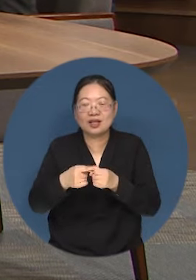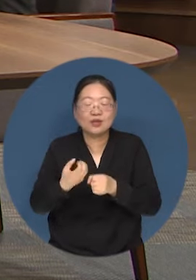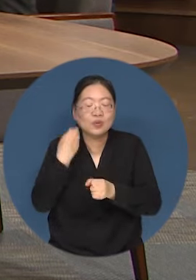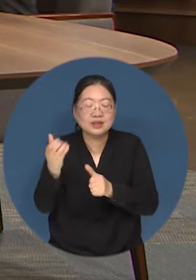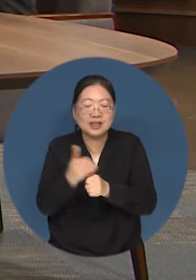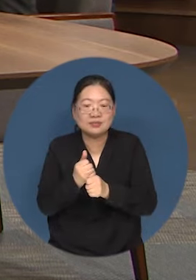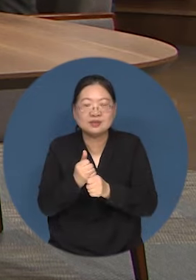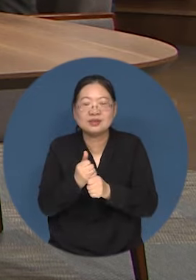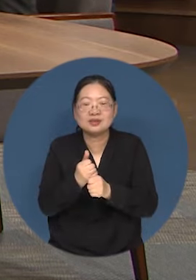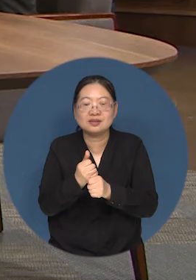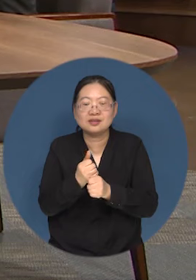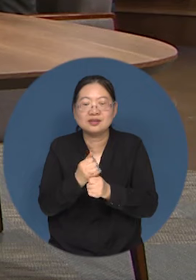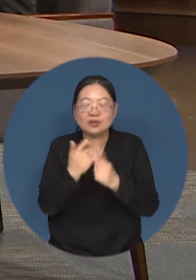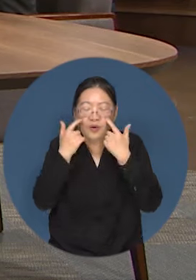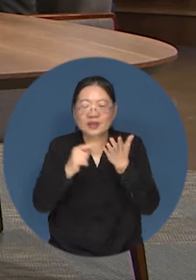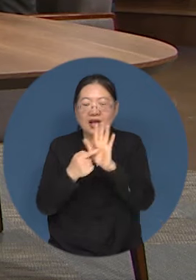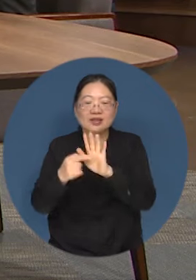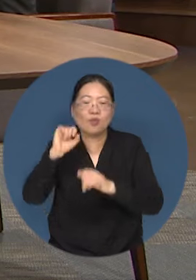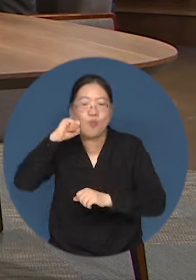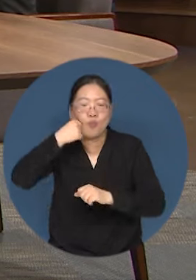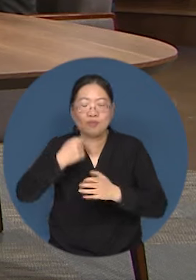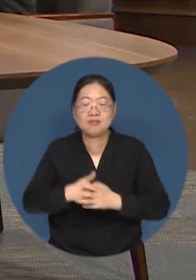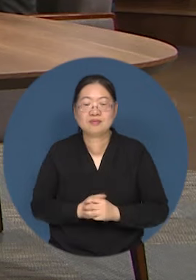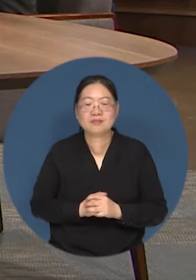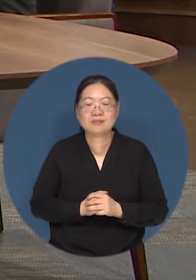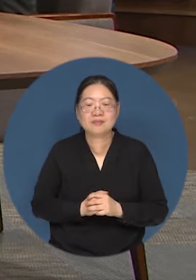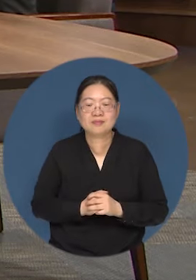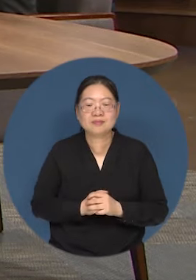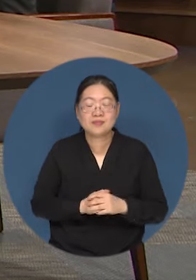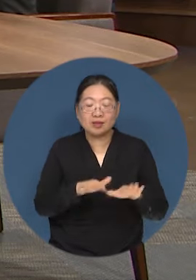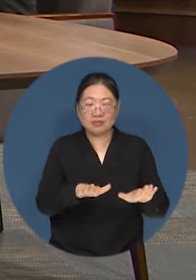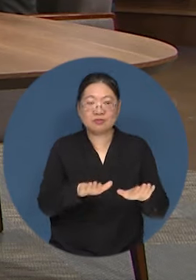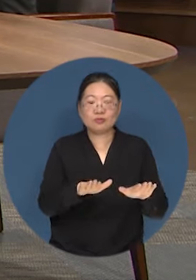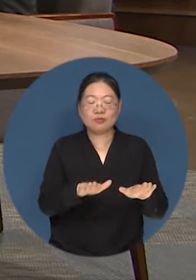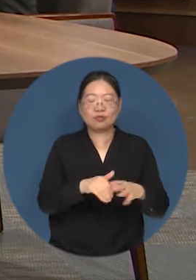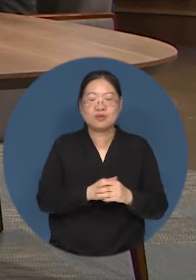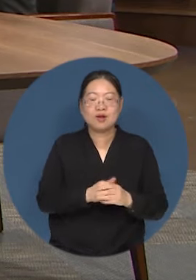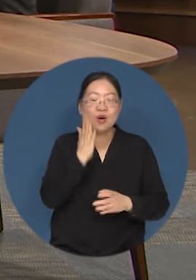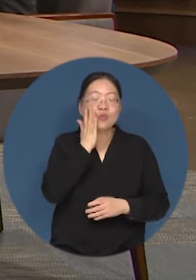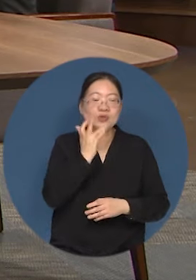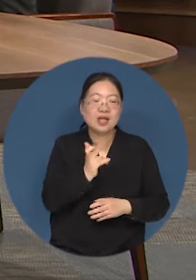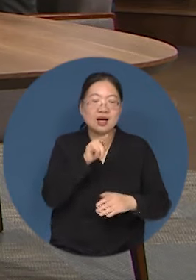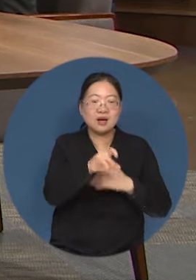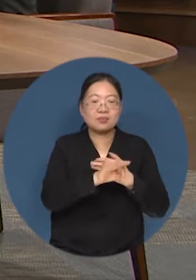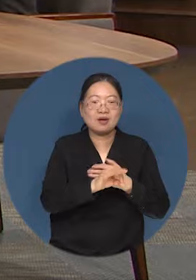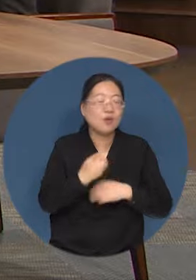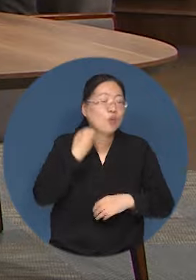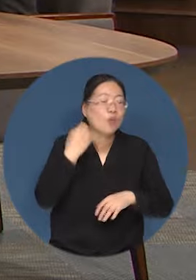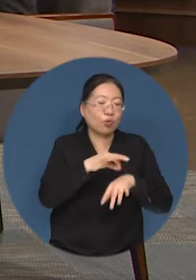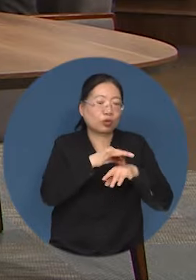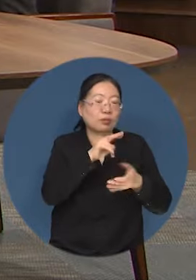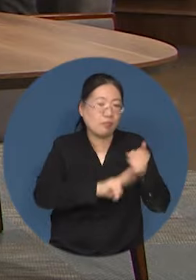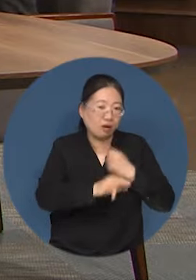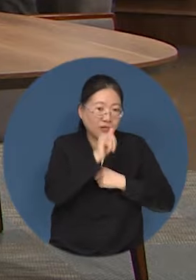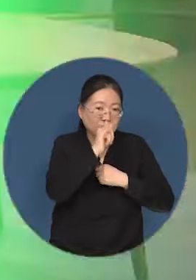구하기는 조금 어려운 상태죠. 네, 네. 그래도 지금도 버젓이 뭐 울산 이런 데 가면 고래고기 팔지